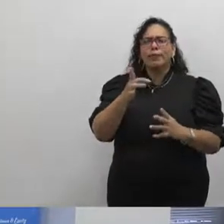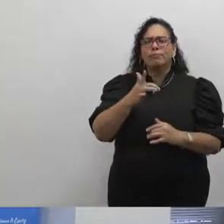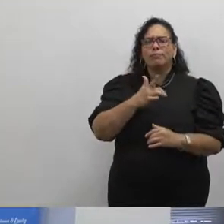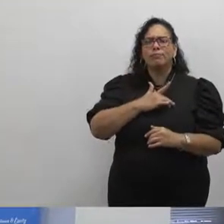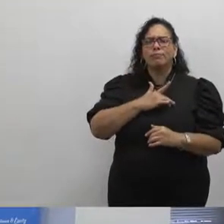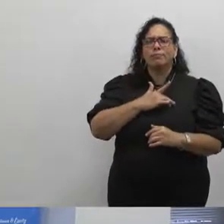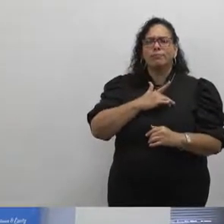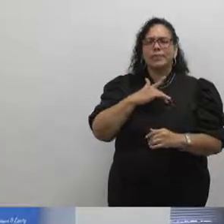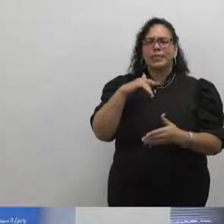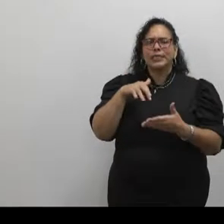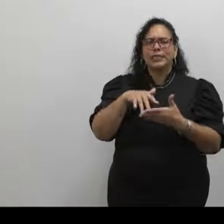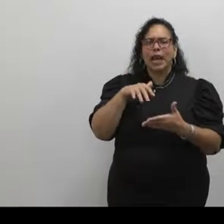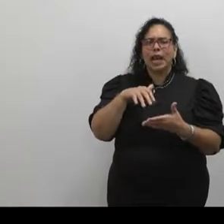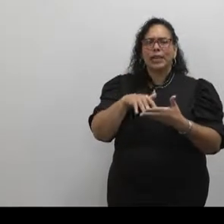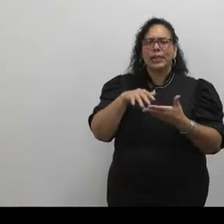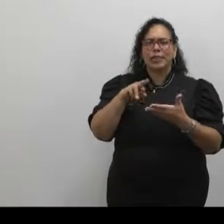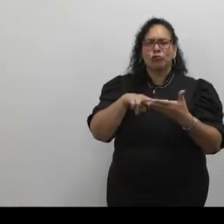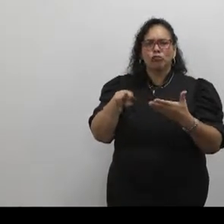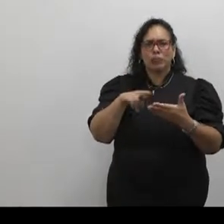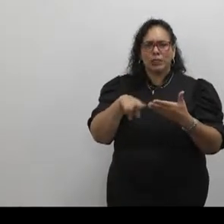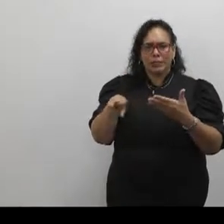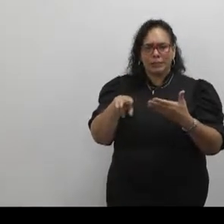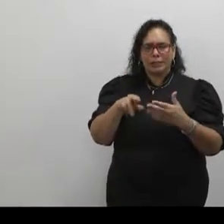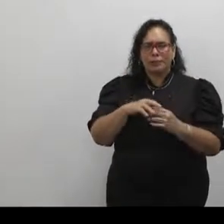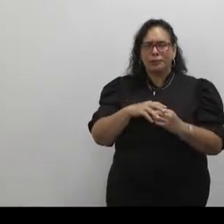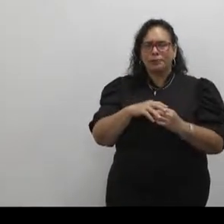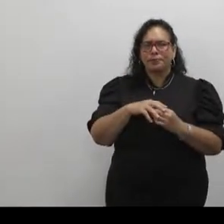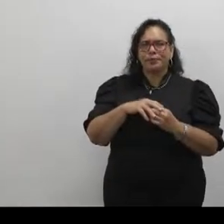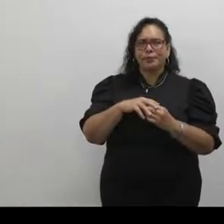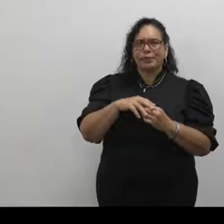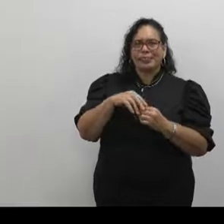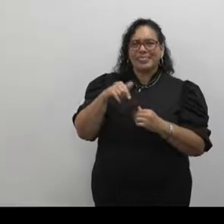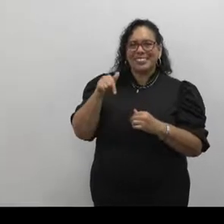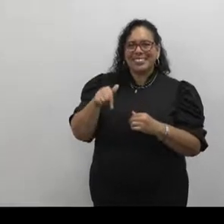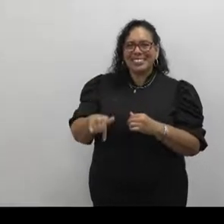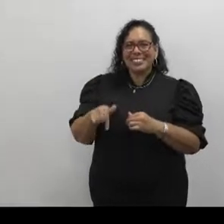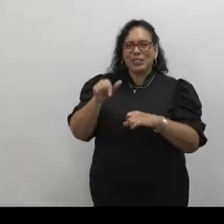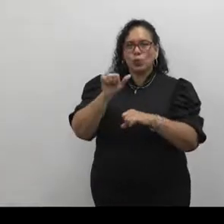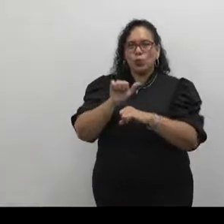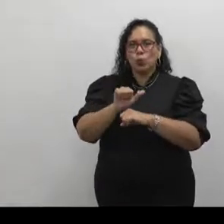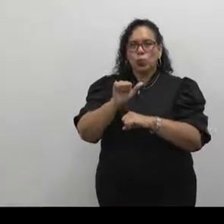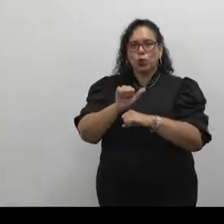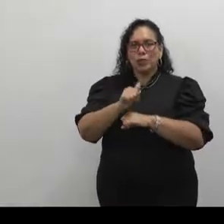vậy đại khi nhóm bàn an âm bi tặng oan ní